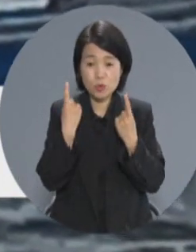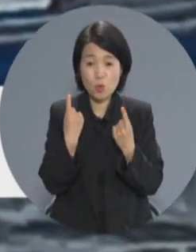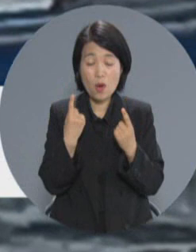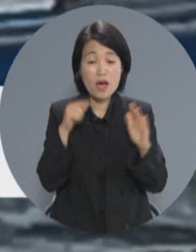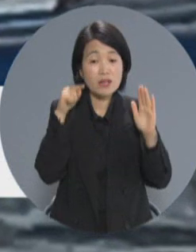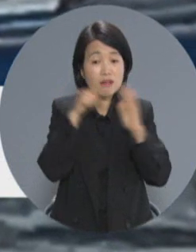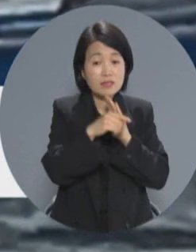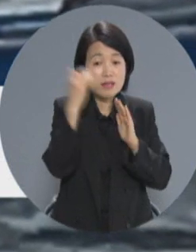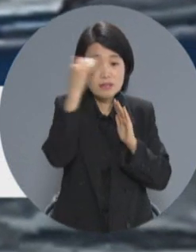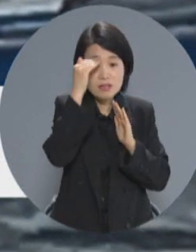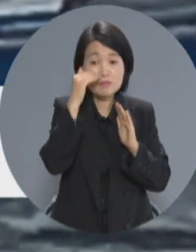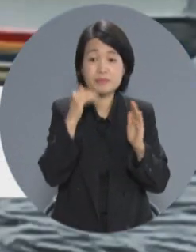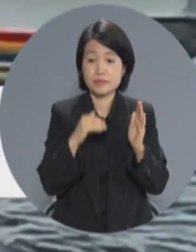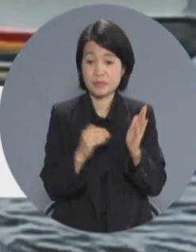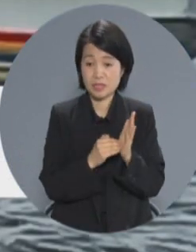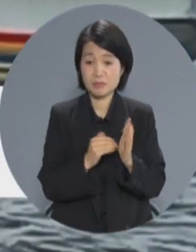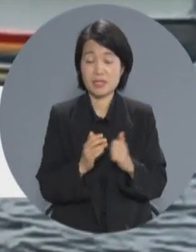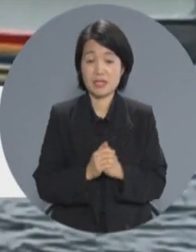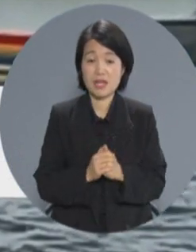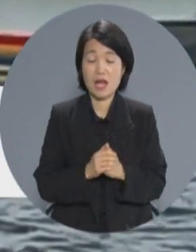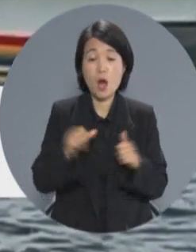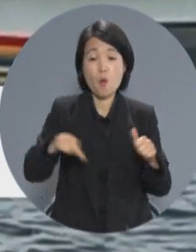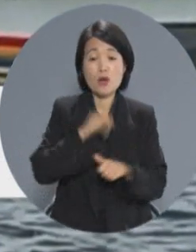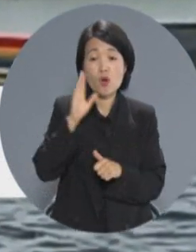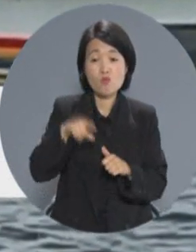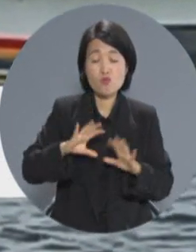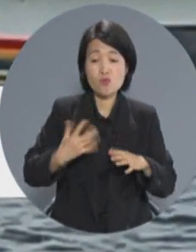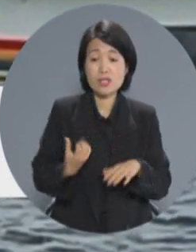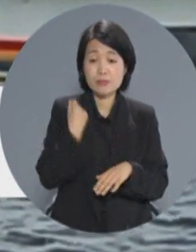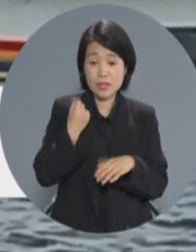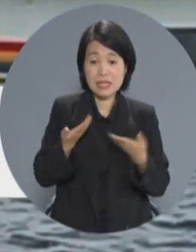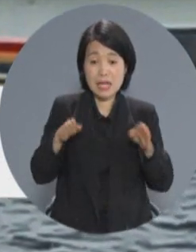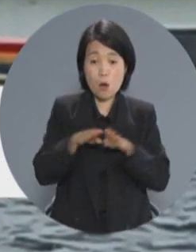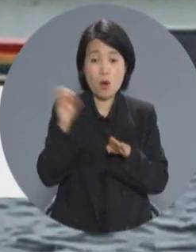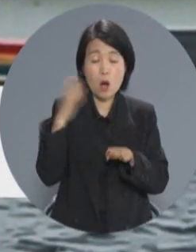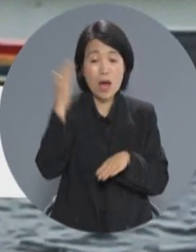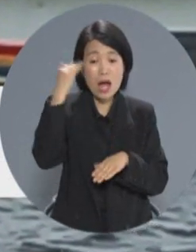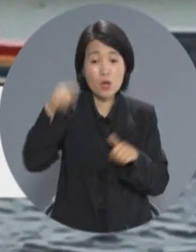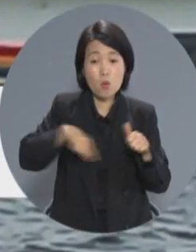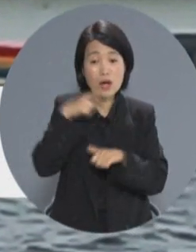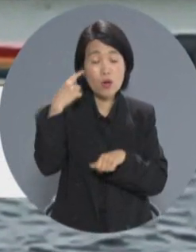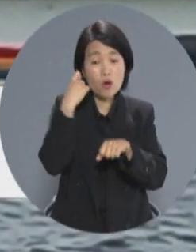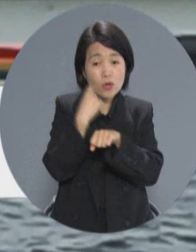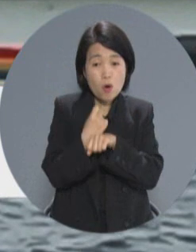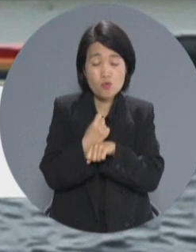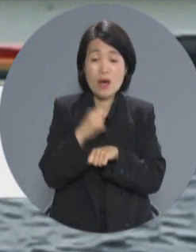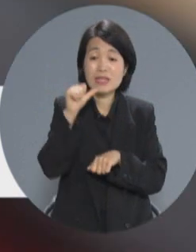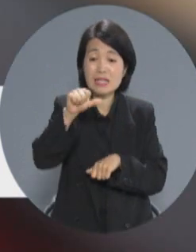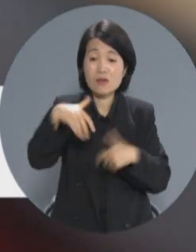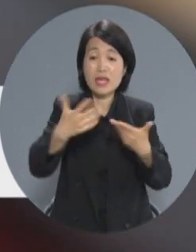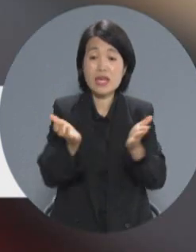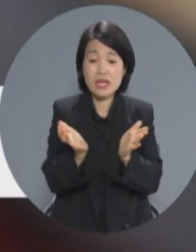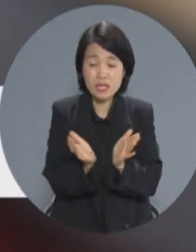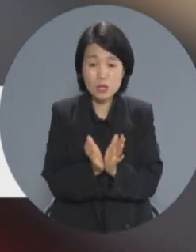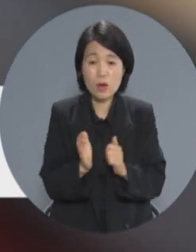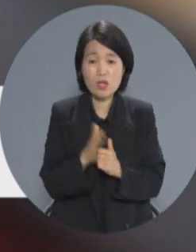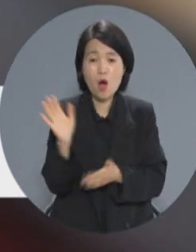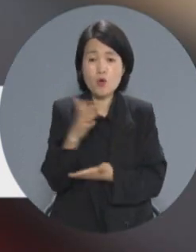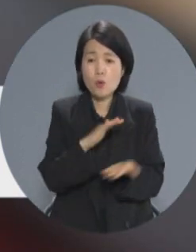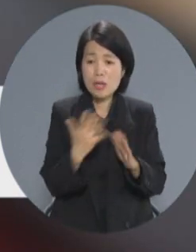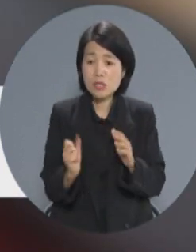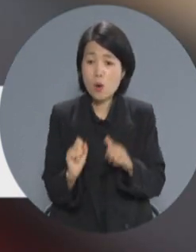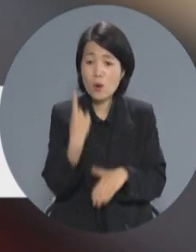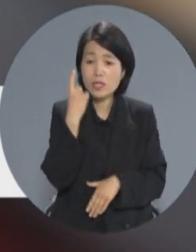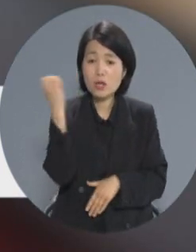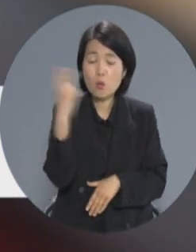점검에 나섰습니다. 환경부 국립생물자원관과 한국환경연구원 등 5개 기관은 어류 폐사